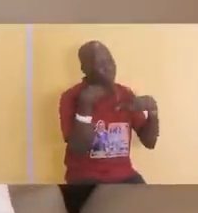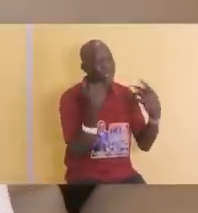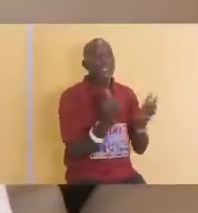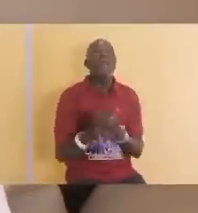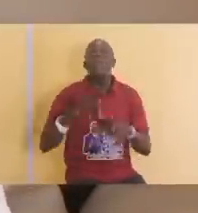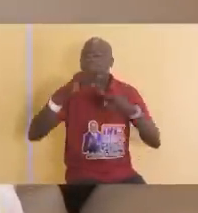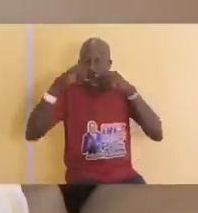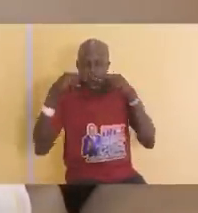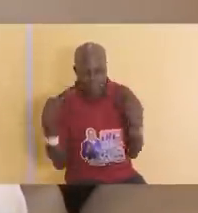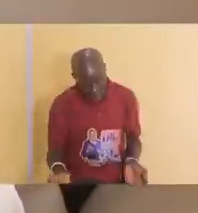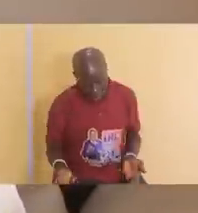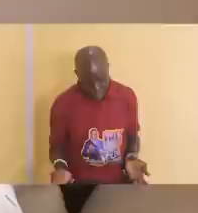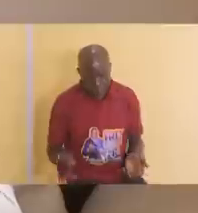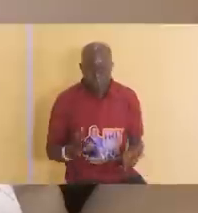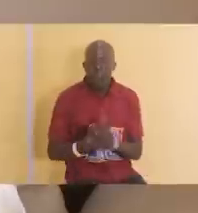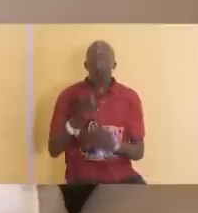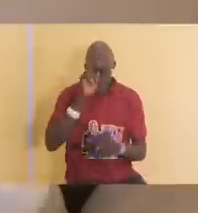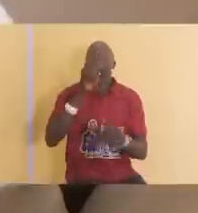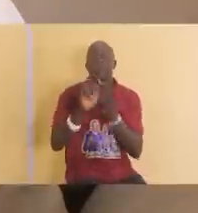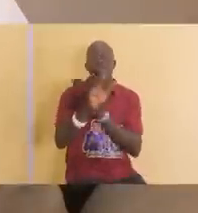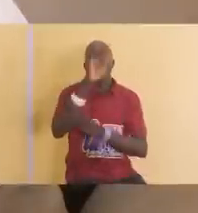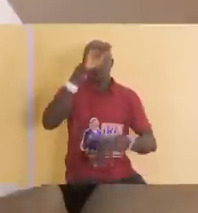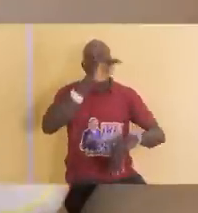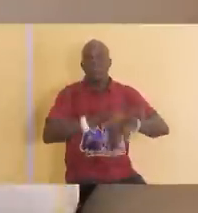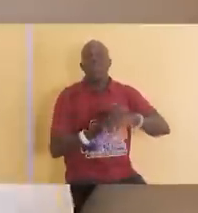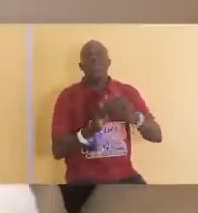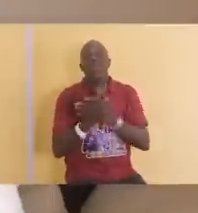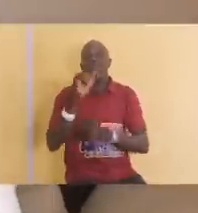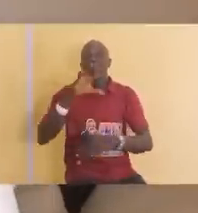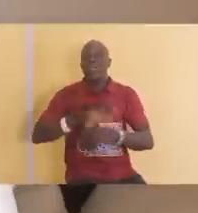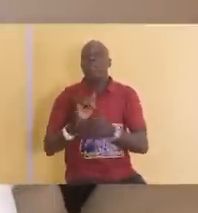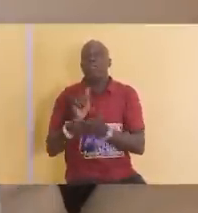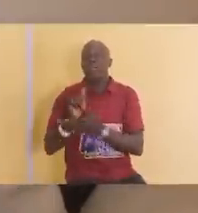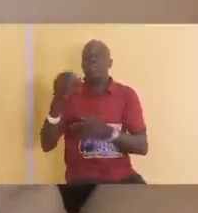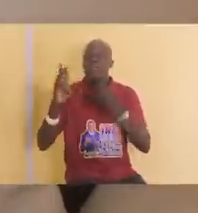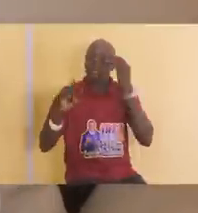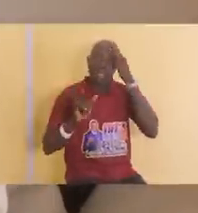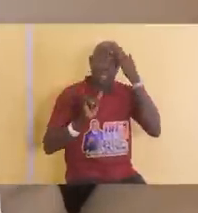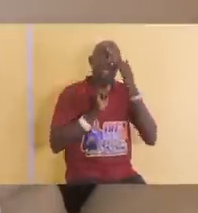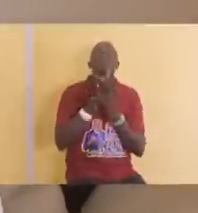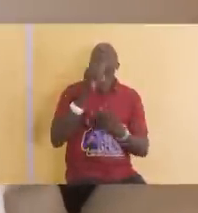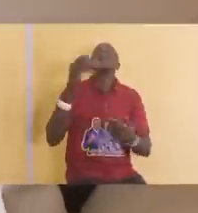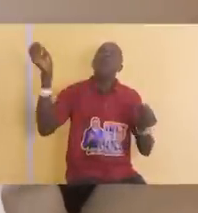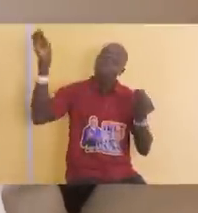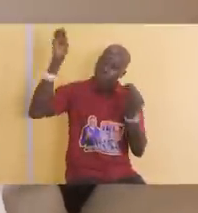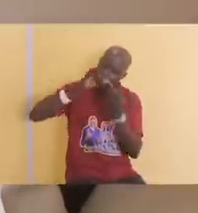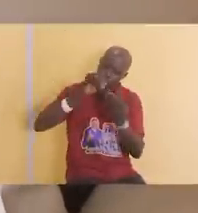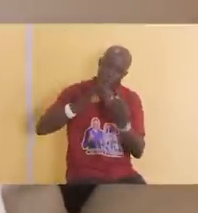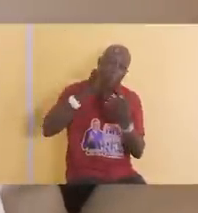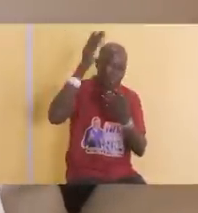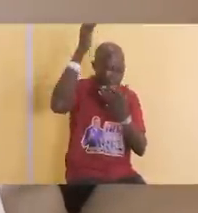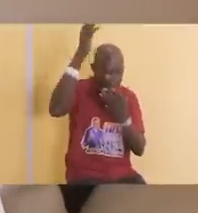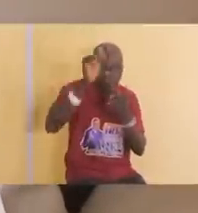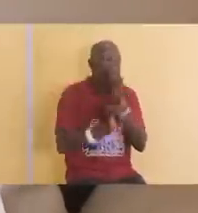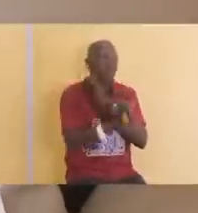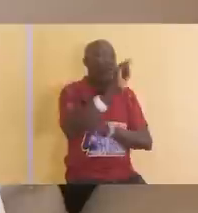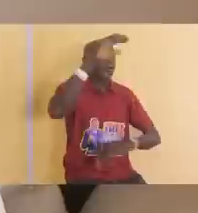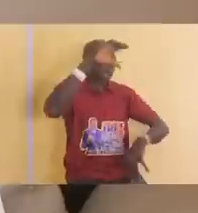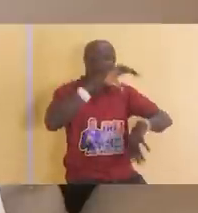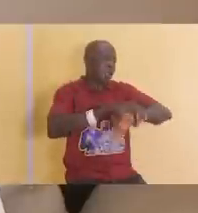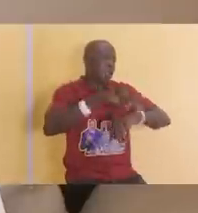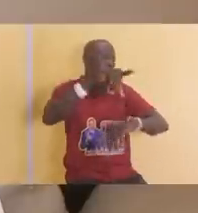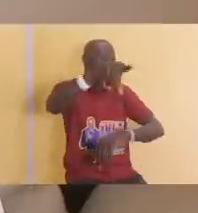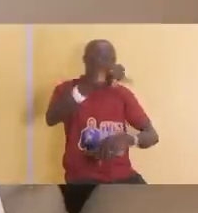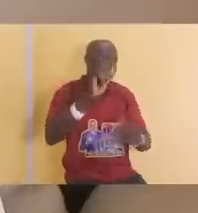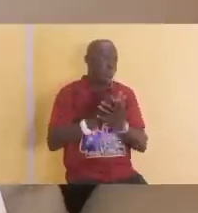wọ́n. Ẹnìwé Ọlọ́run ti mú wọn. Àti kó bẹ́ jọ ní inú wọn. Wọ́n dẹ̀ sì kù. Bẹ́ẹ̀ni Ọlọ́run dẹ̀ máa máa mú wọn.